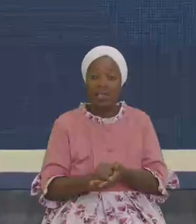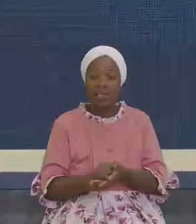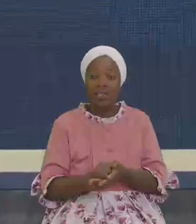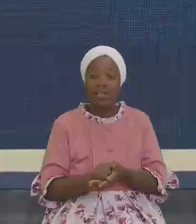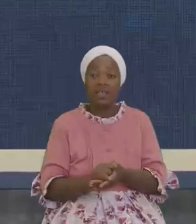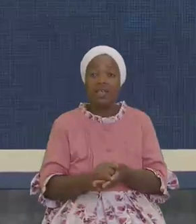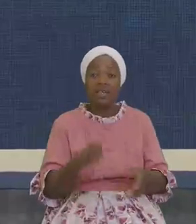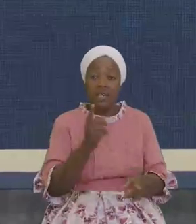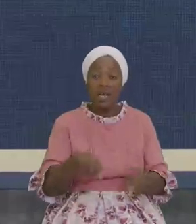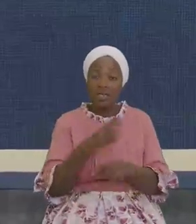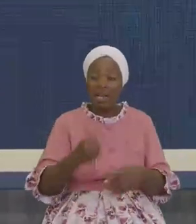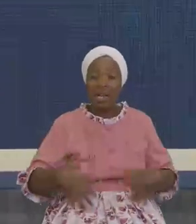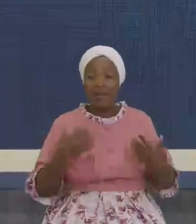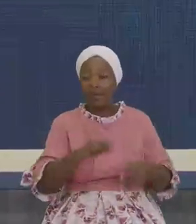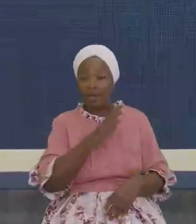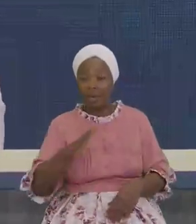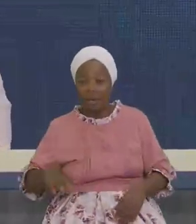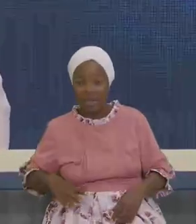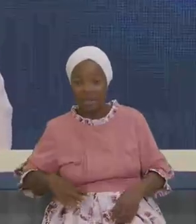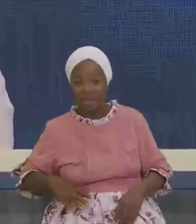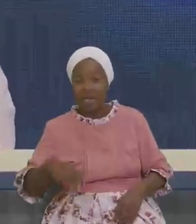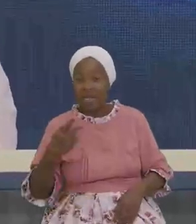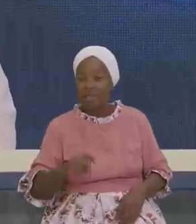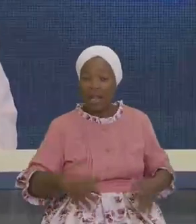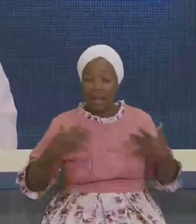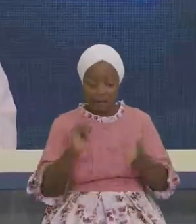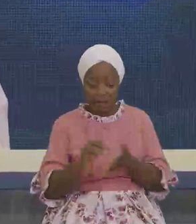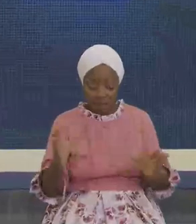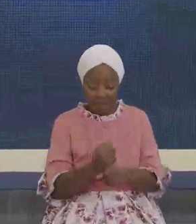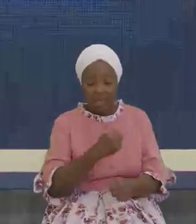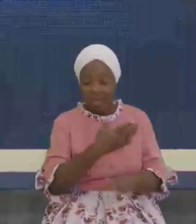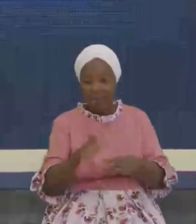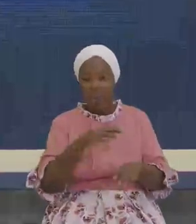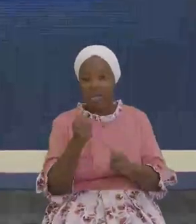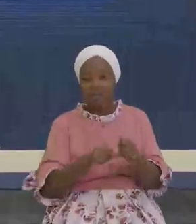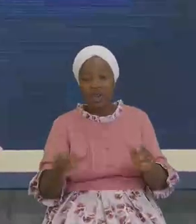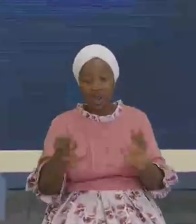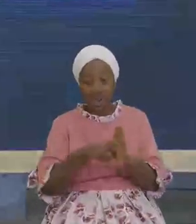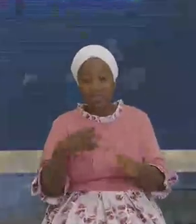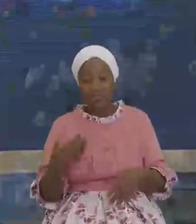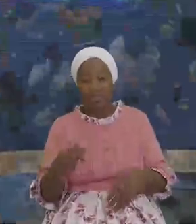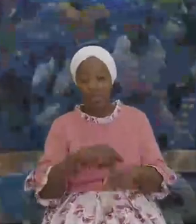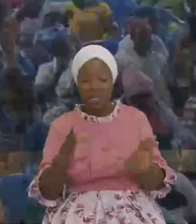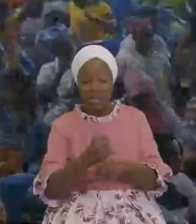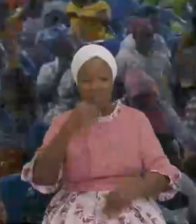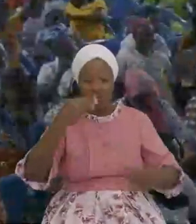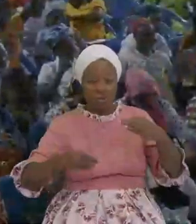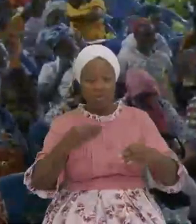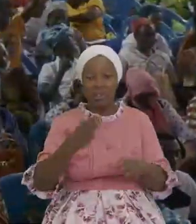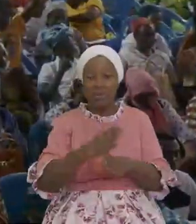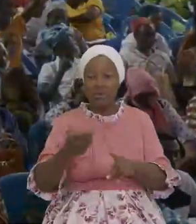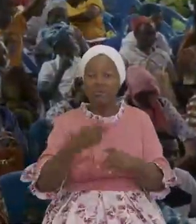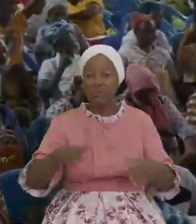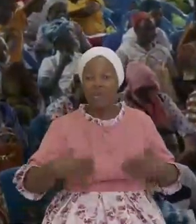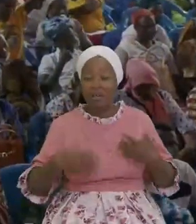ciel, la vie comme la vie de Christ, la vie qui ôte toute chose